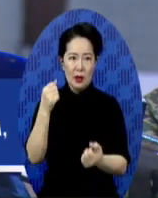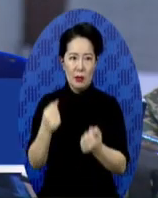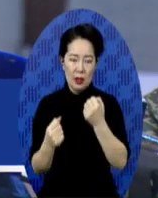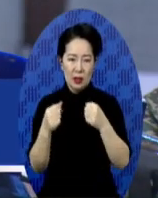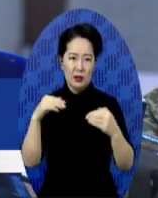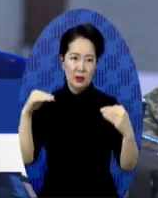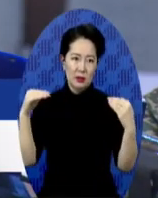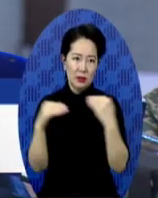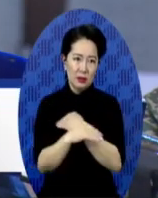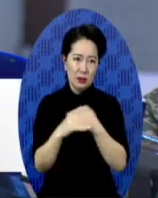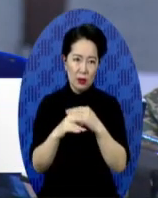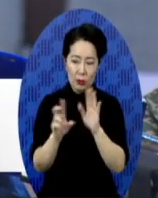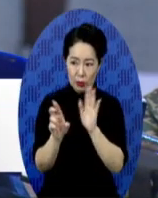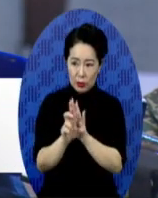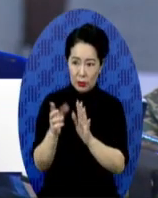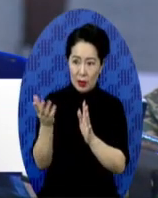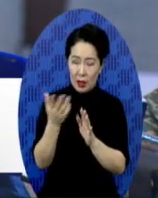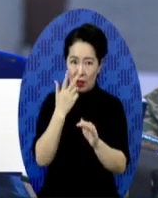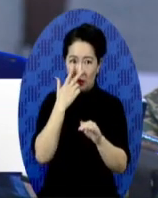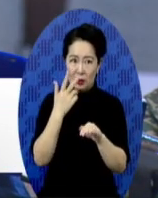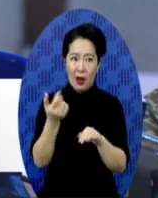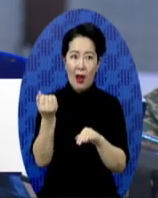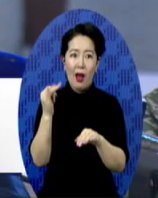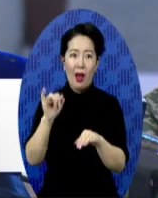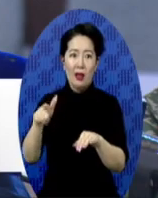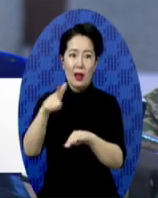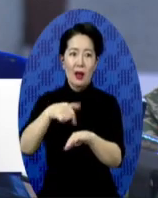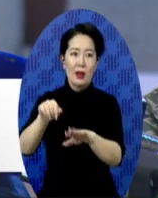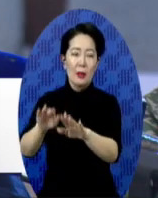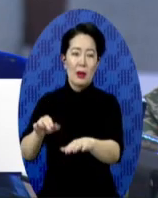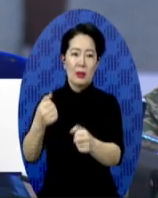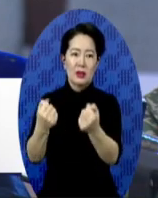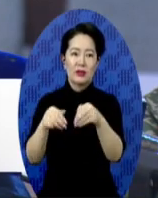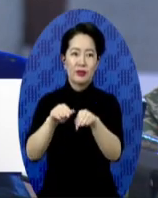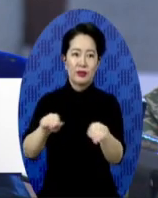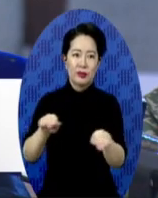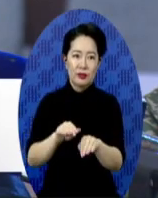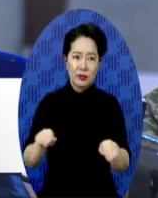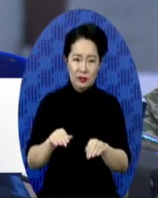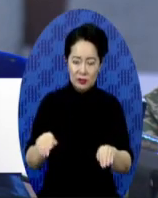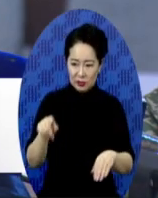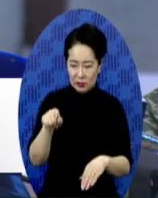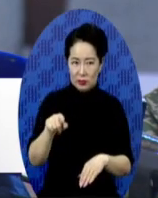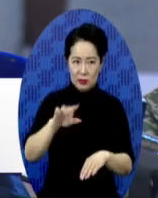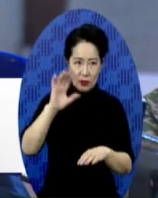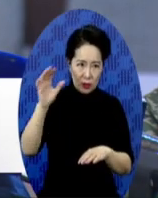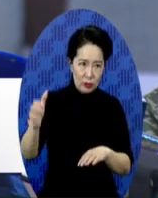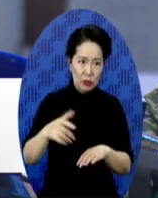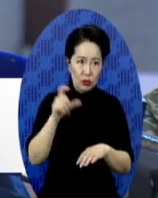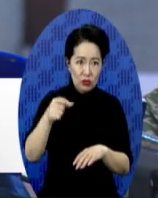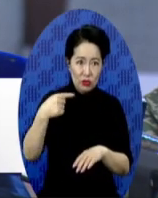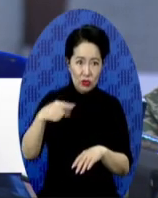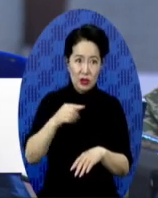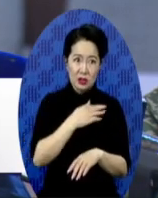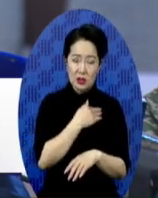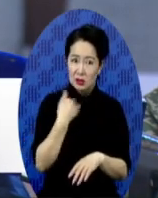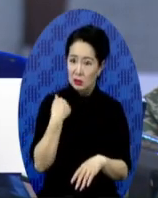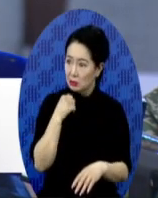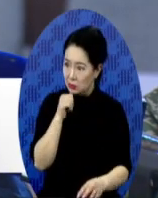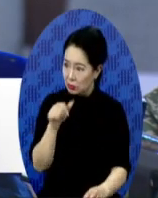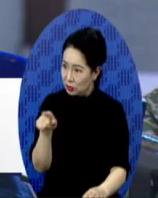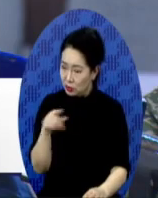хэрэгсэл явдаг болцоотой байгаа дээр нь тэр айлын гадаа байгаа бүх техникүүдийг тэндээс нь тэр хүний эзэмшлийнх биш л